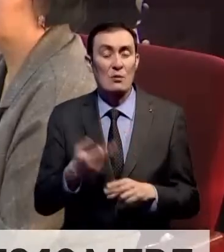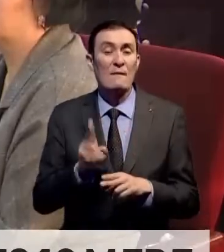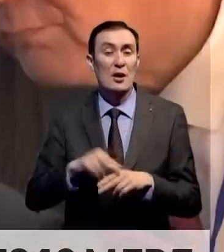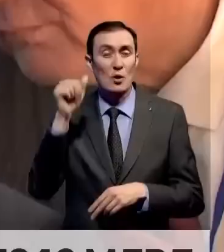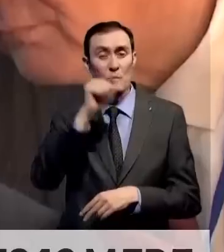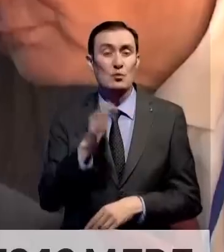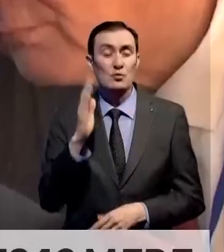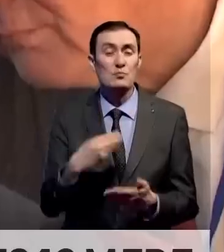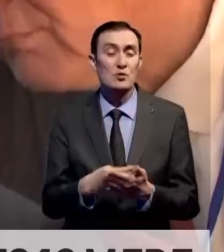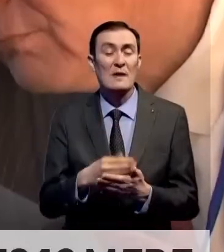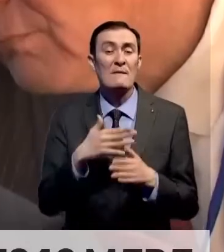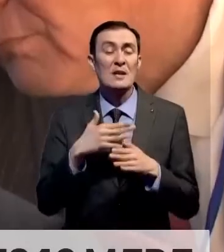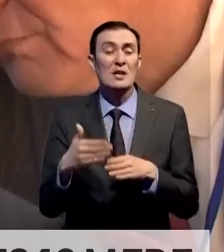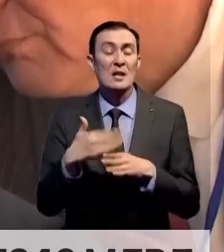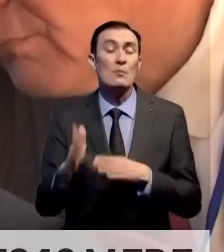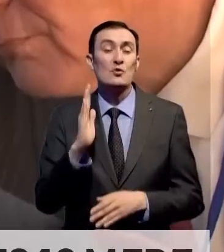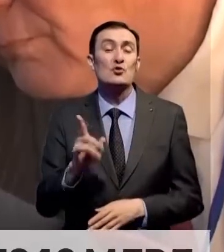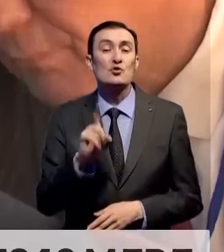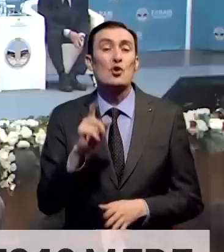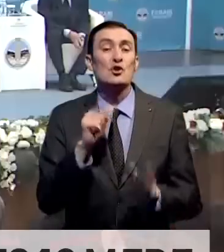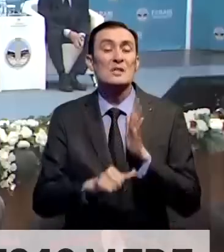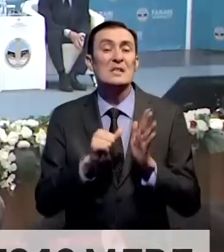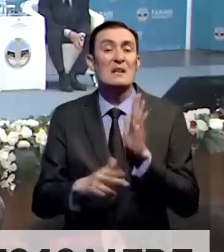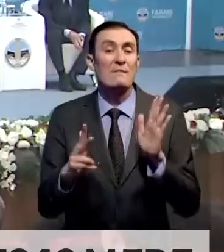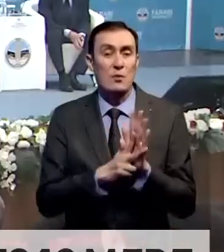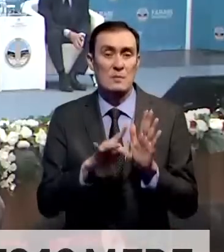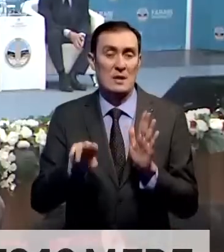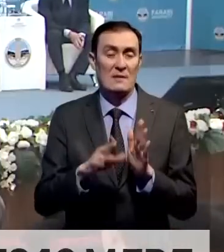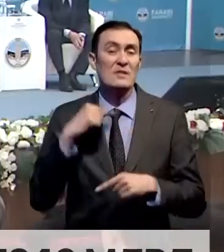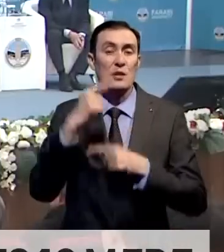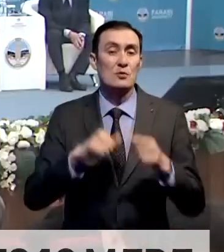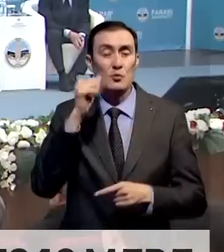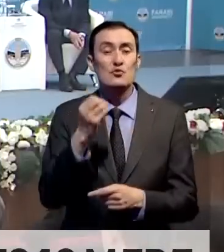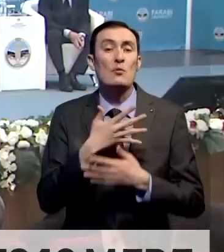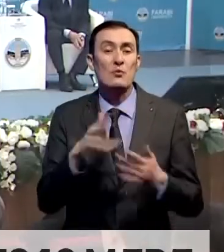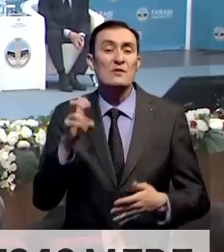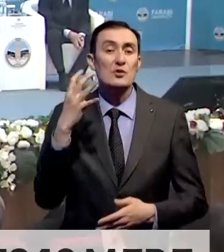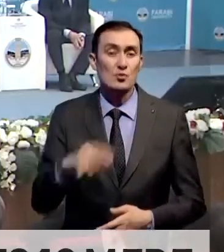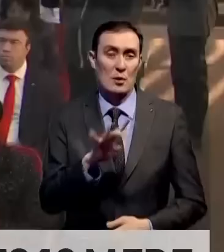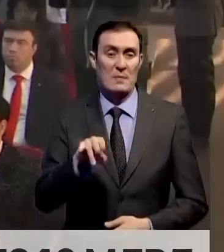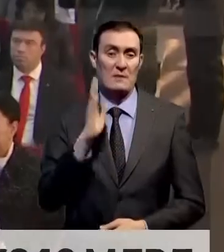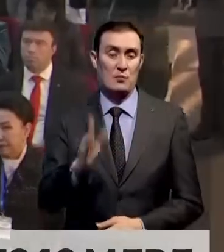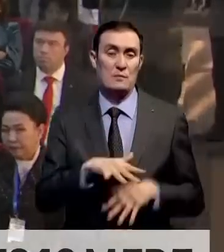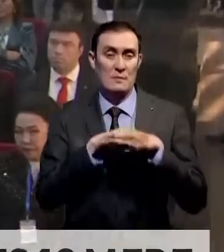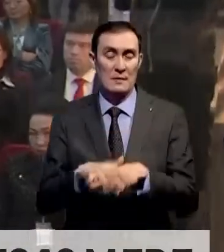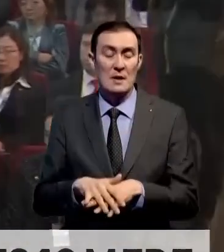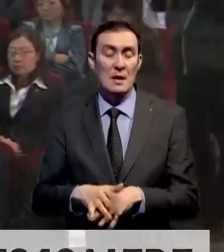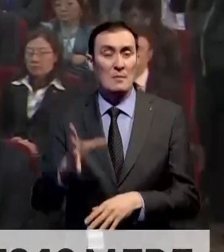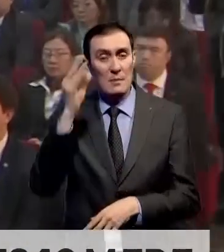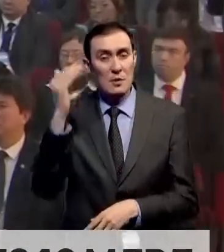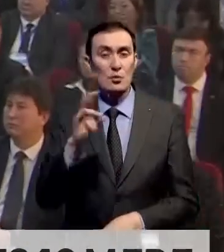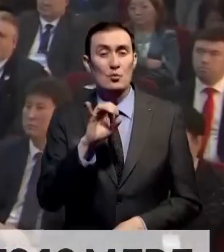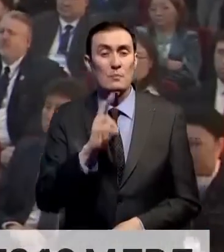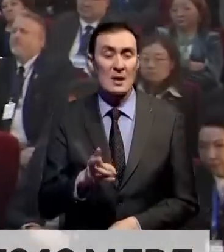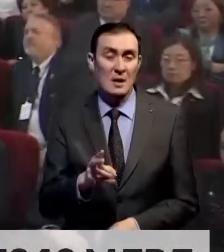то в этом году из бюджета выделят 168 миллиардов. В следующем году и того больше 240 миллиардов. По мнению